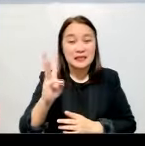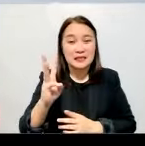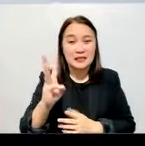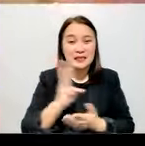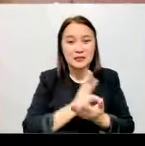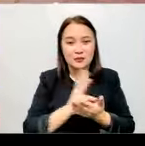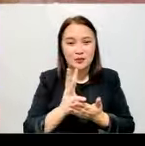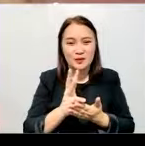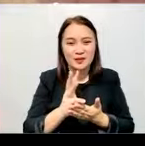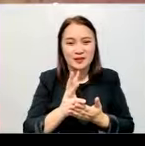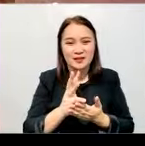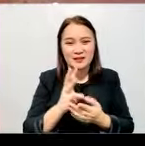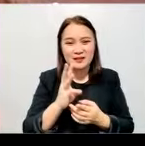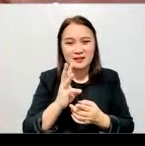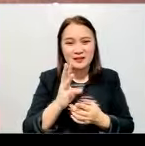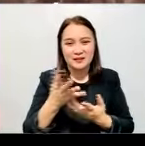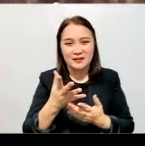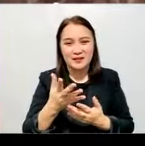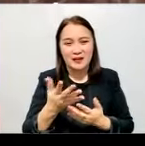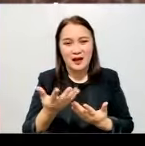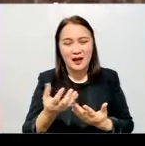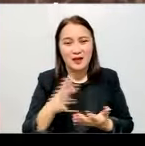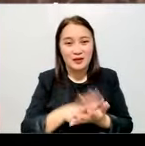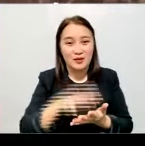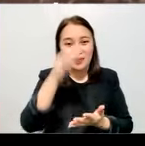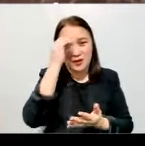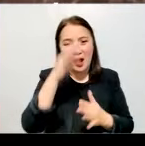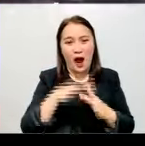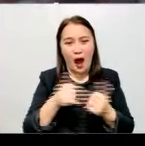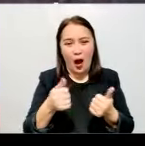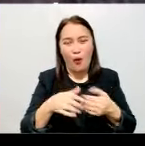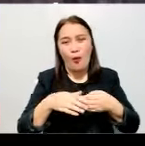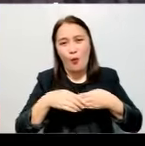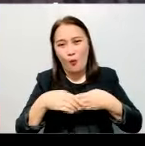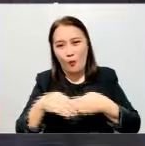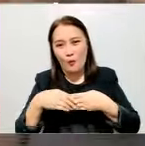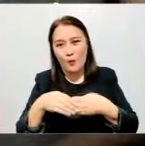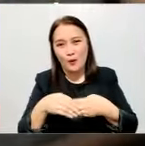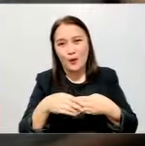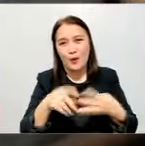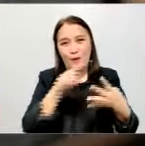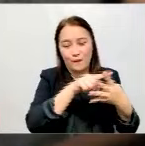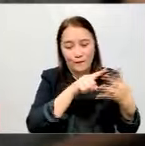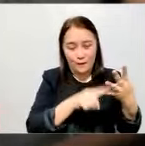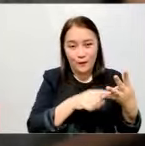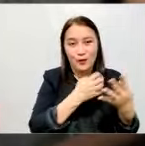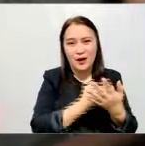sila. I also learned how to bend all four elements, which was awesome.